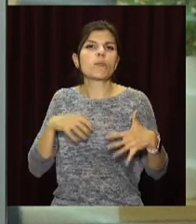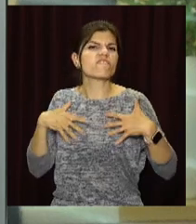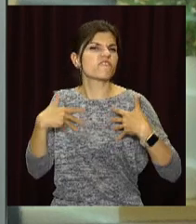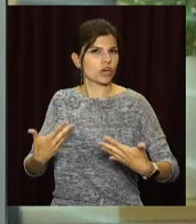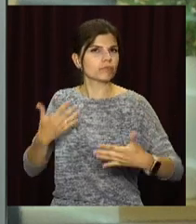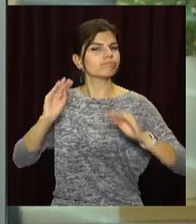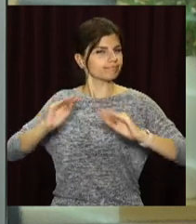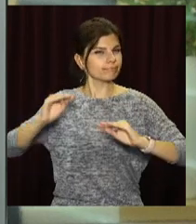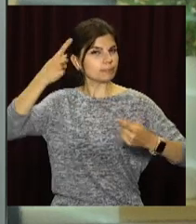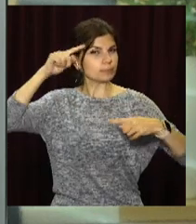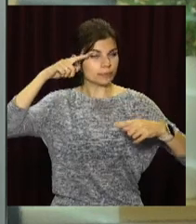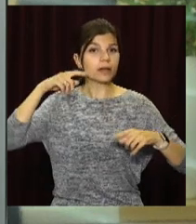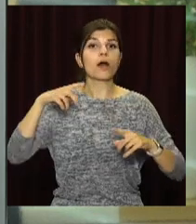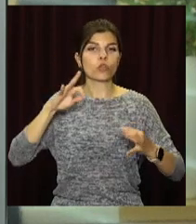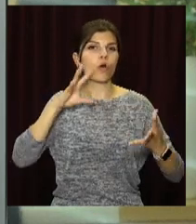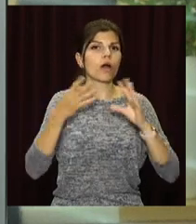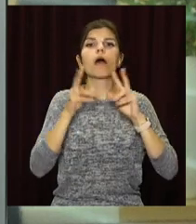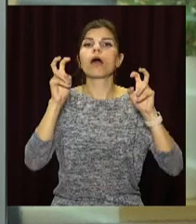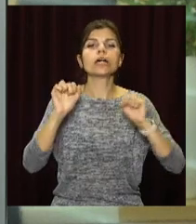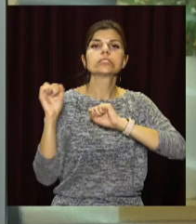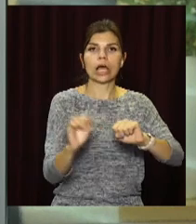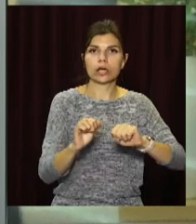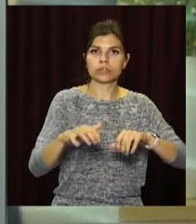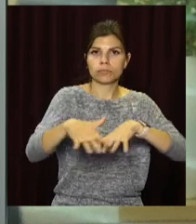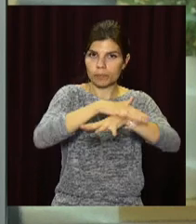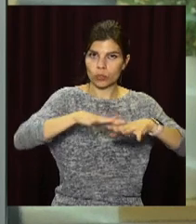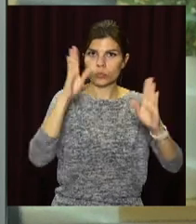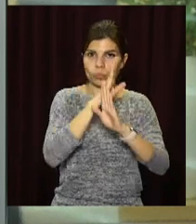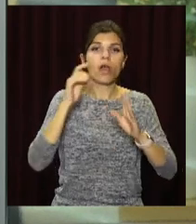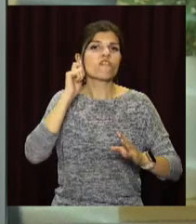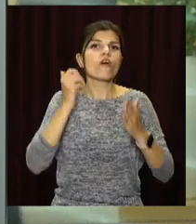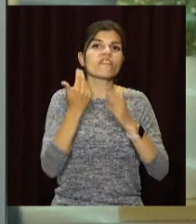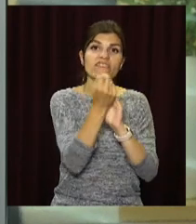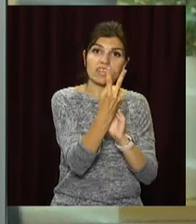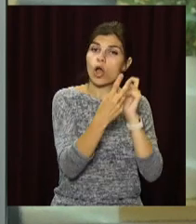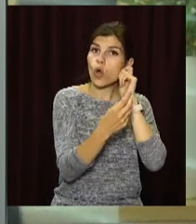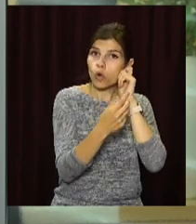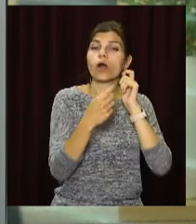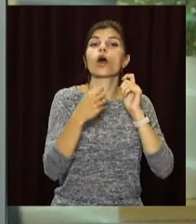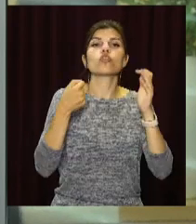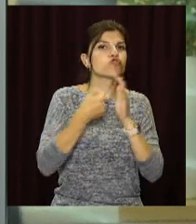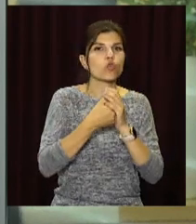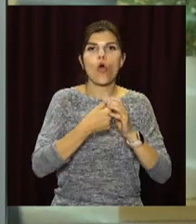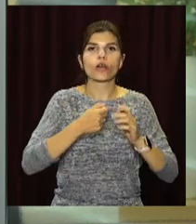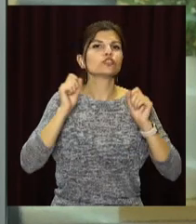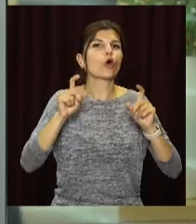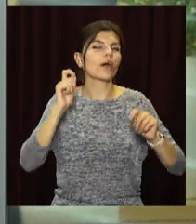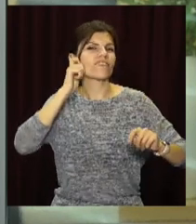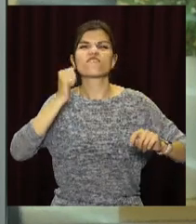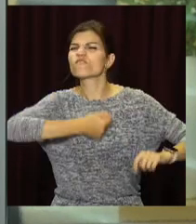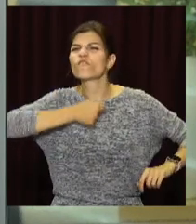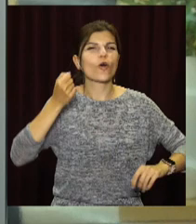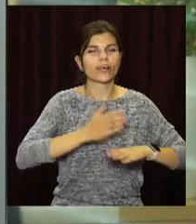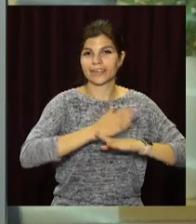бути різними, однак тематика спільна – захист довкілля. Вік учасників – від 12 років до золотого віку. Журі